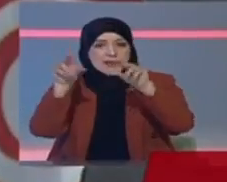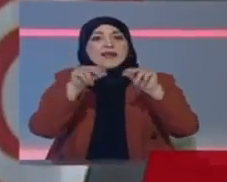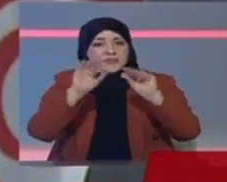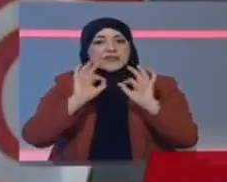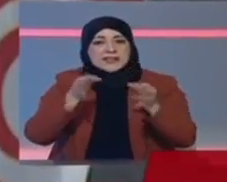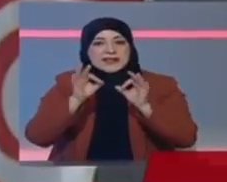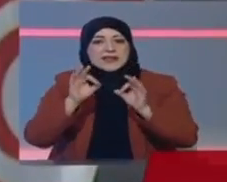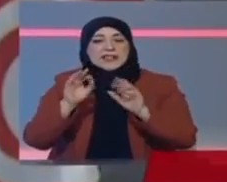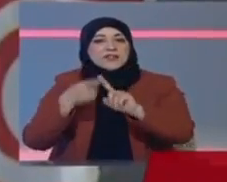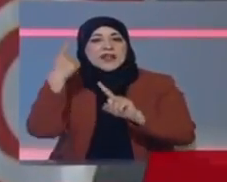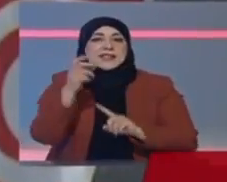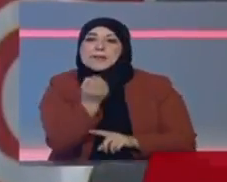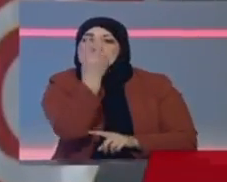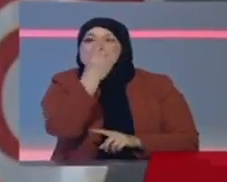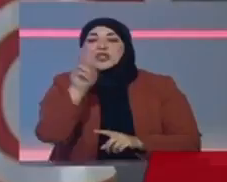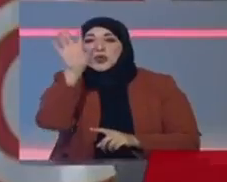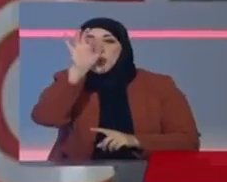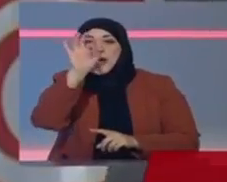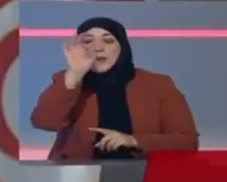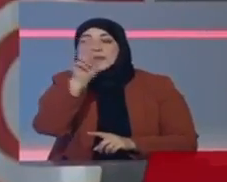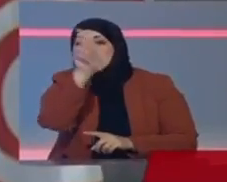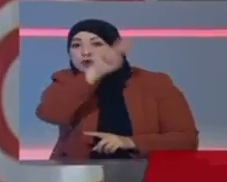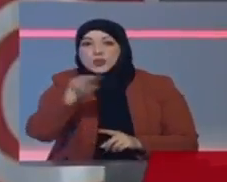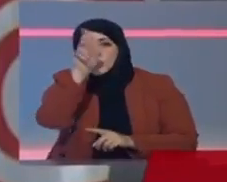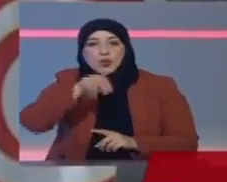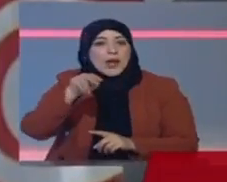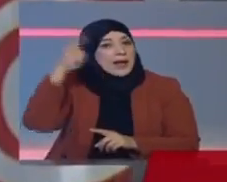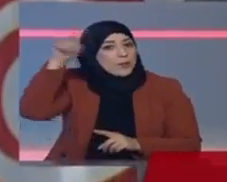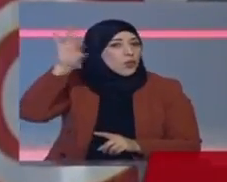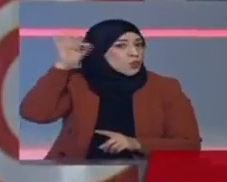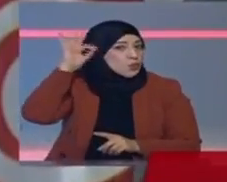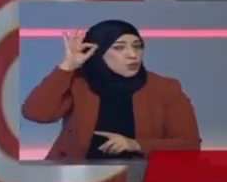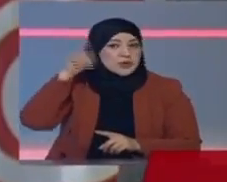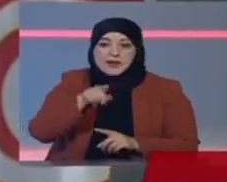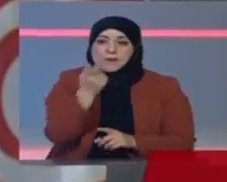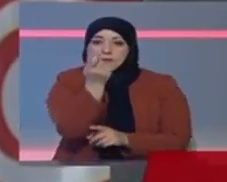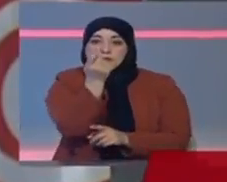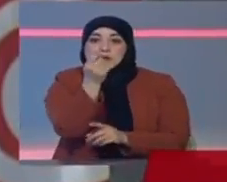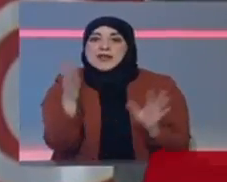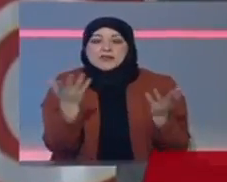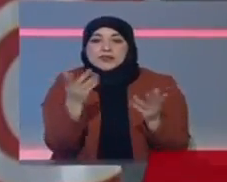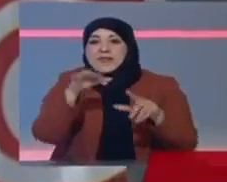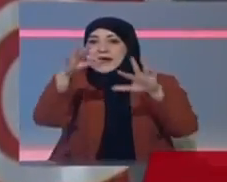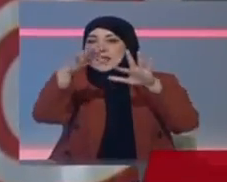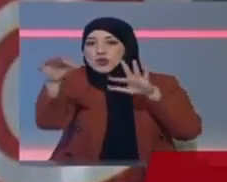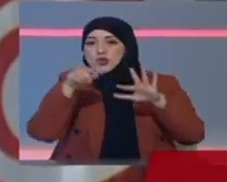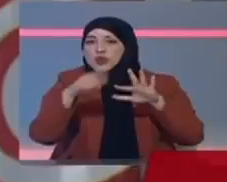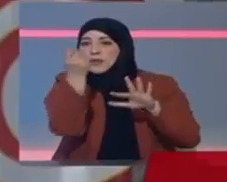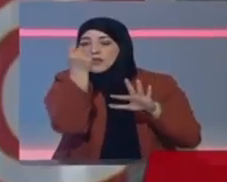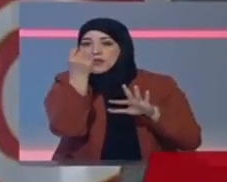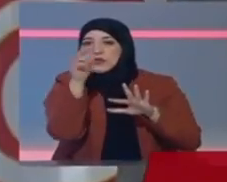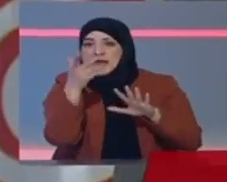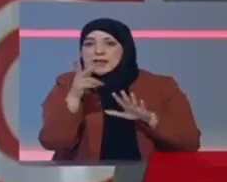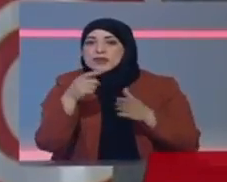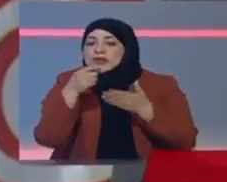قرابه مائتين وخمسين مليون دولار بالنسبه لكم السنويين المبلغ فما جزء من جزء من هذه الماده هذه